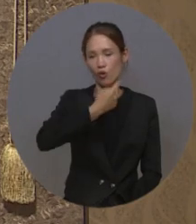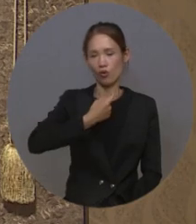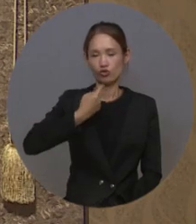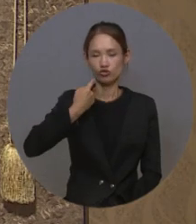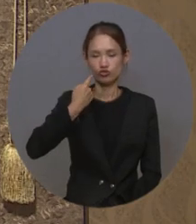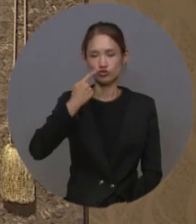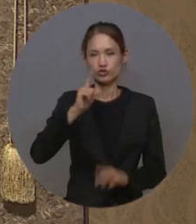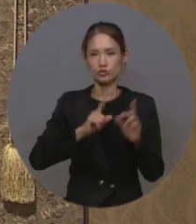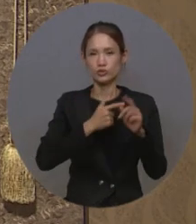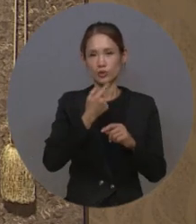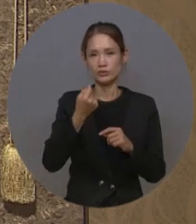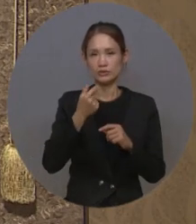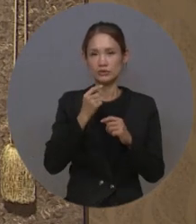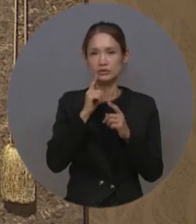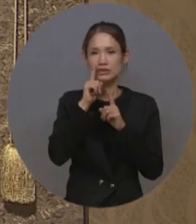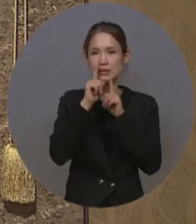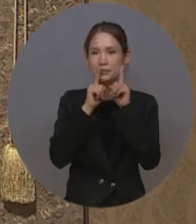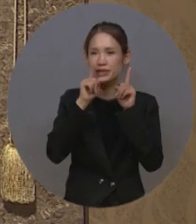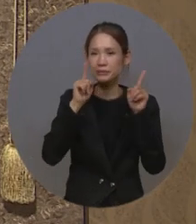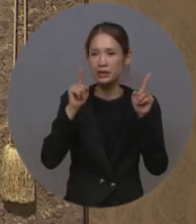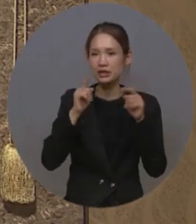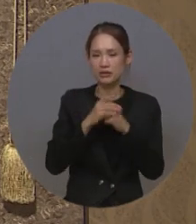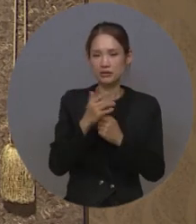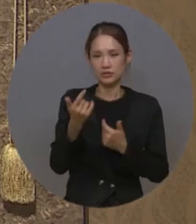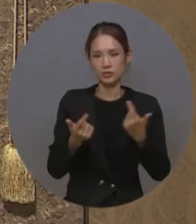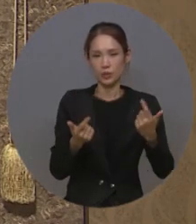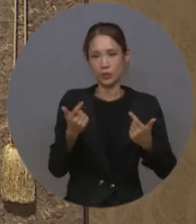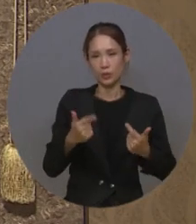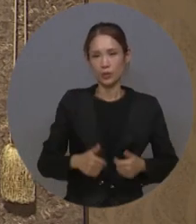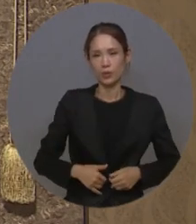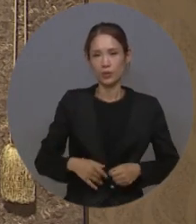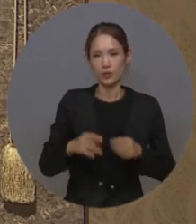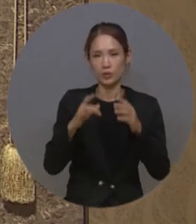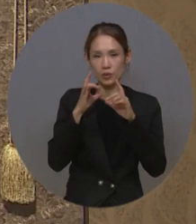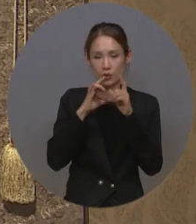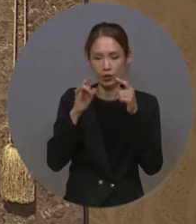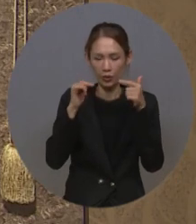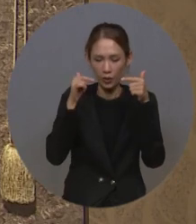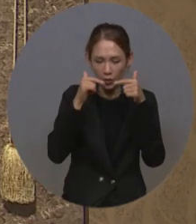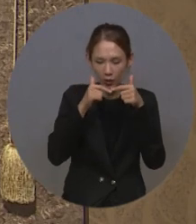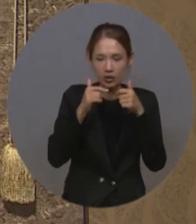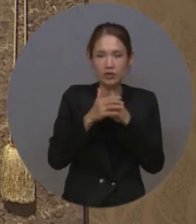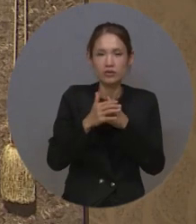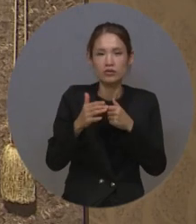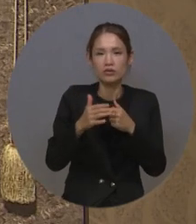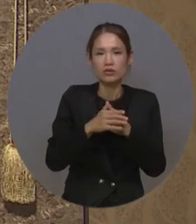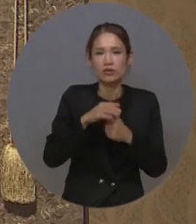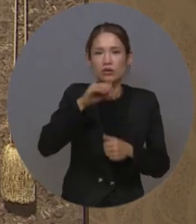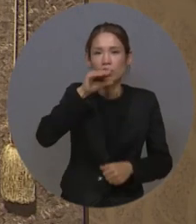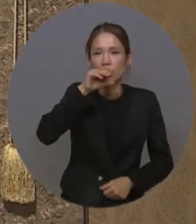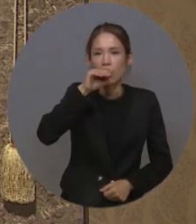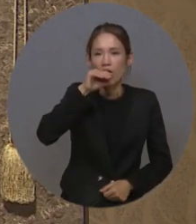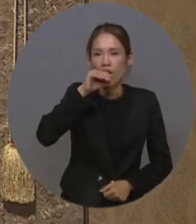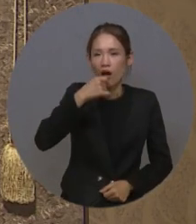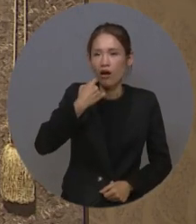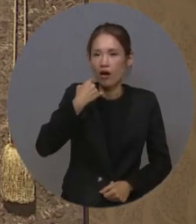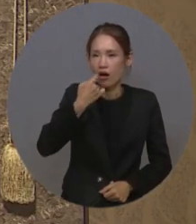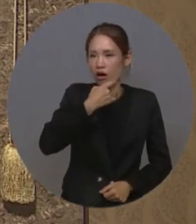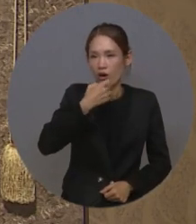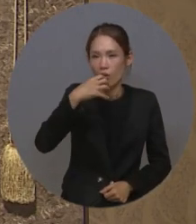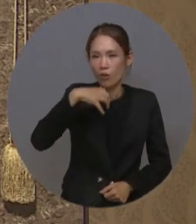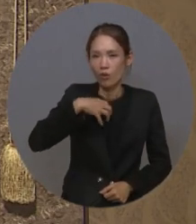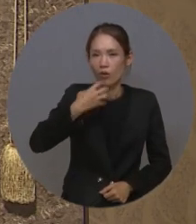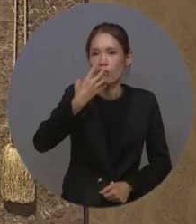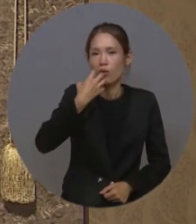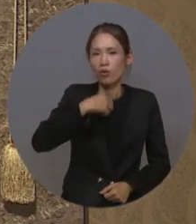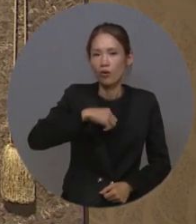작다 보니까 이빨이 삐뚤삐뚤 나서 또 교정을 해서 입을 더 좁게 만들어놔요. 그러면 혀는 공간이 없어요. 그럼 자꾸 뒤로